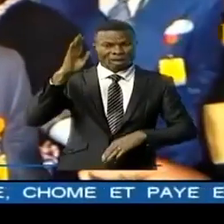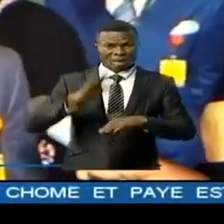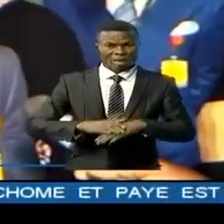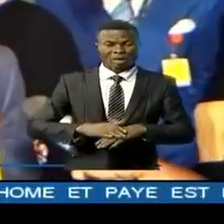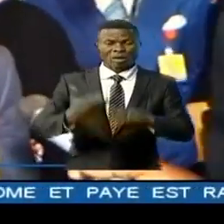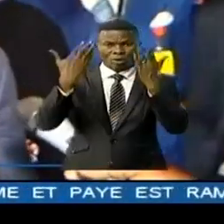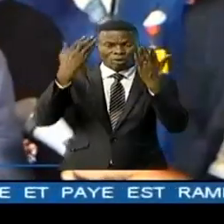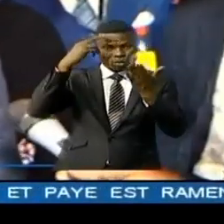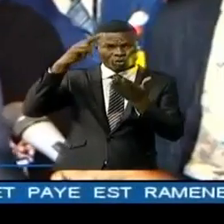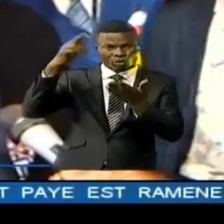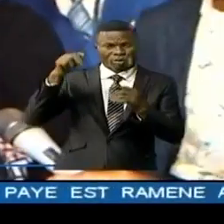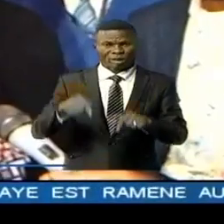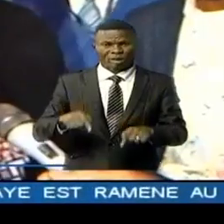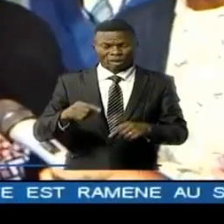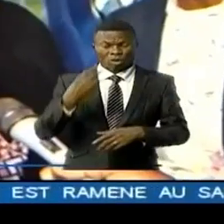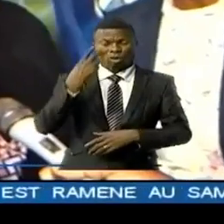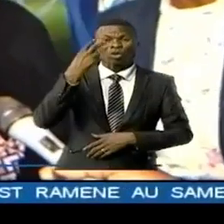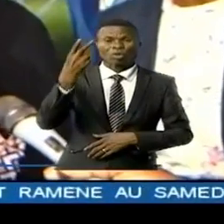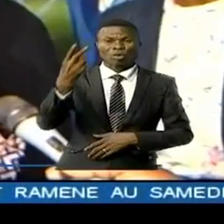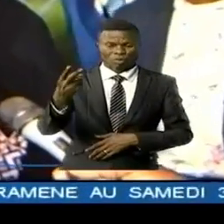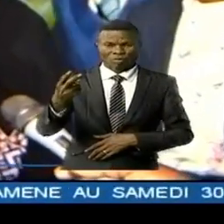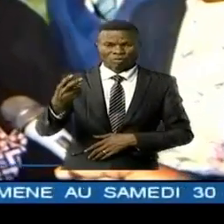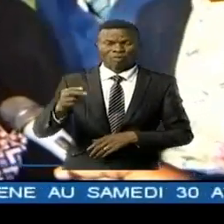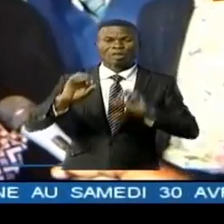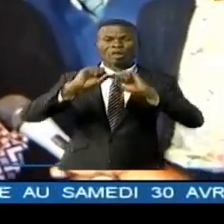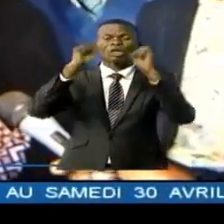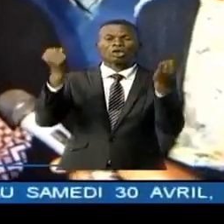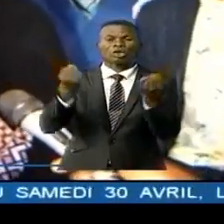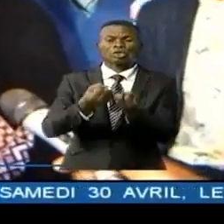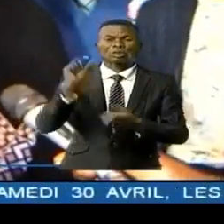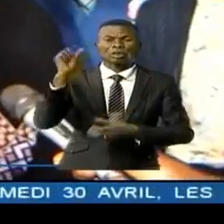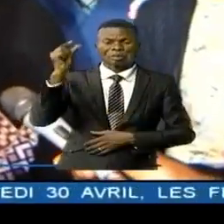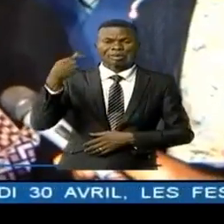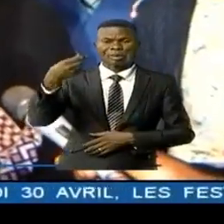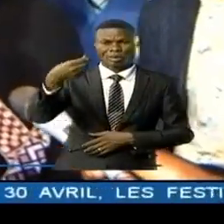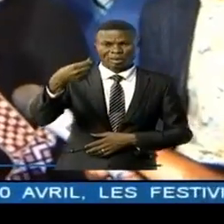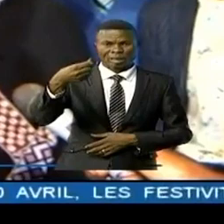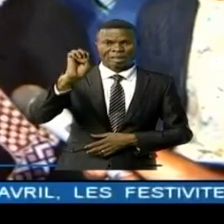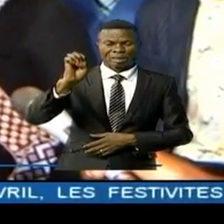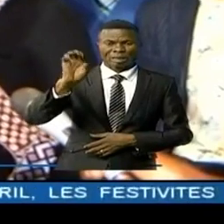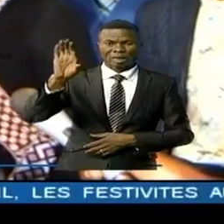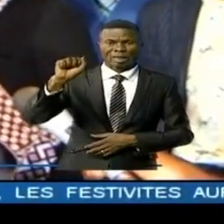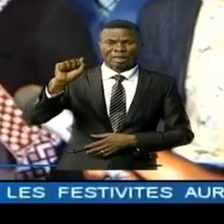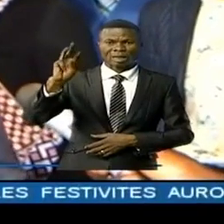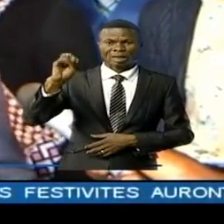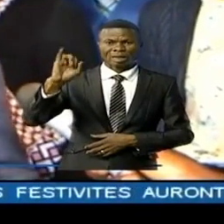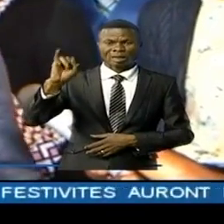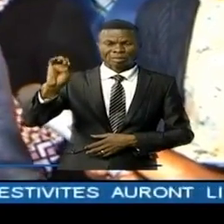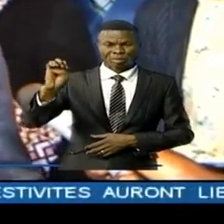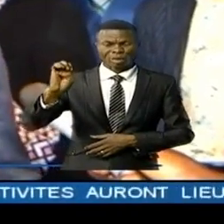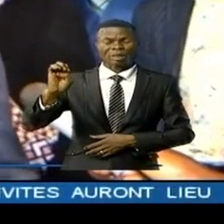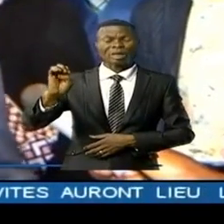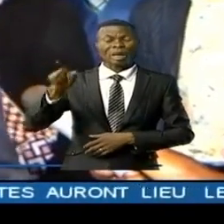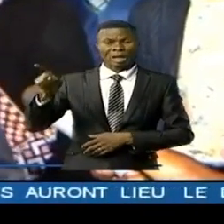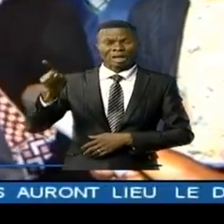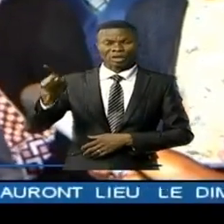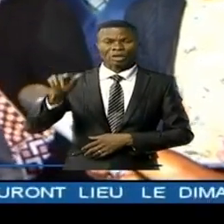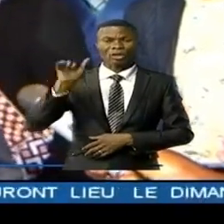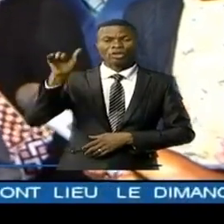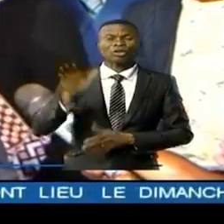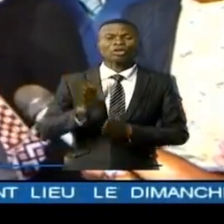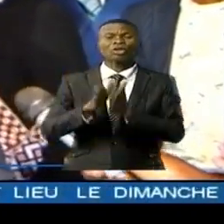études nous avons trouvé à la gecamines développer à la gecamines des exploitations il y avait comme pdg